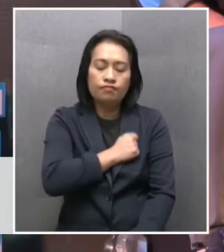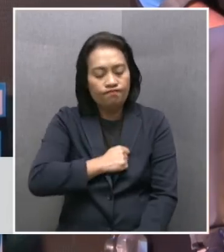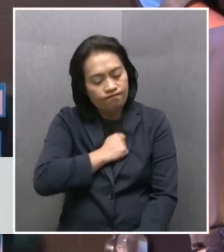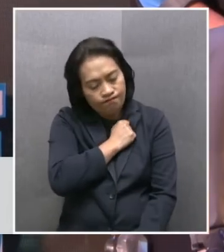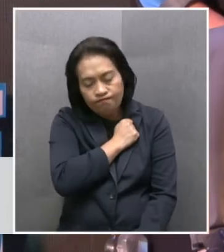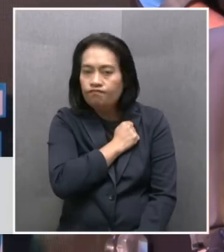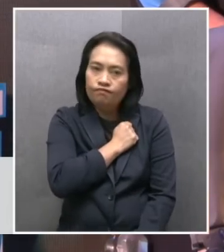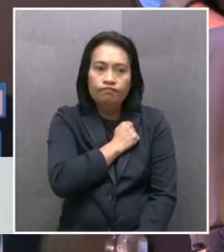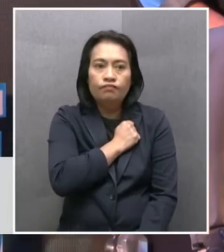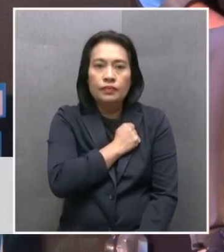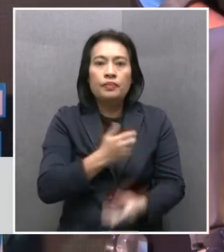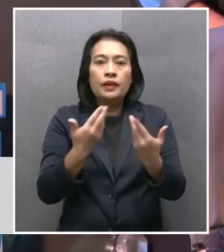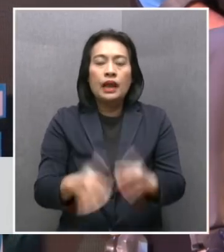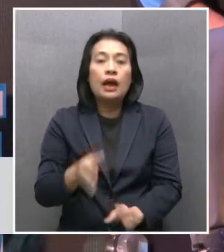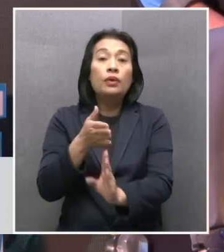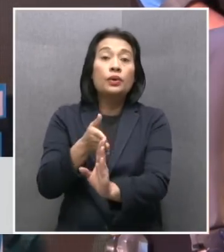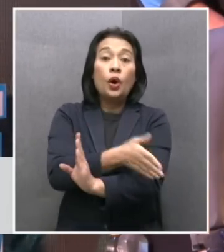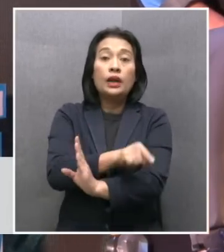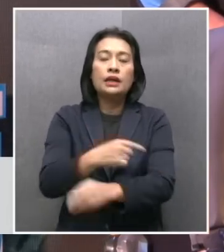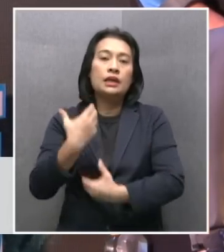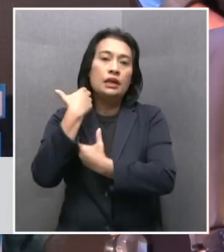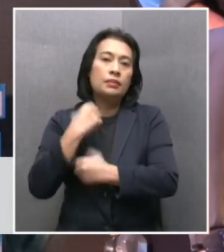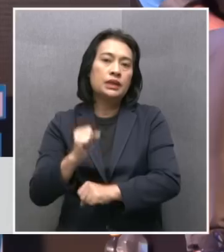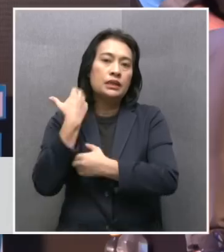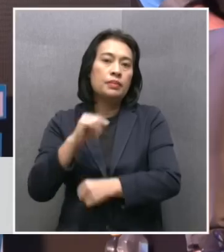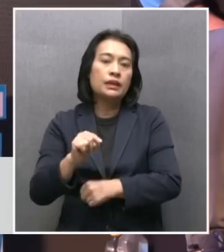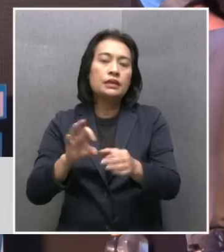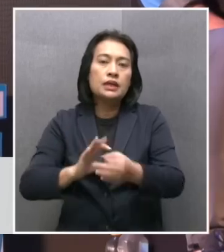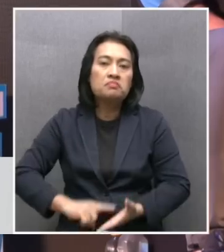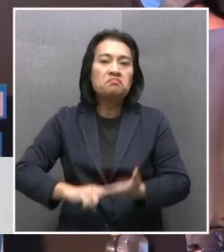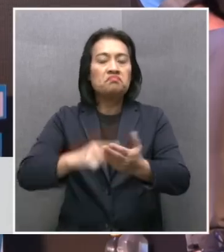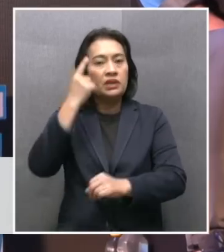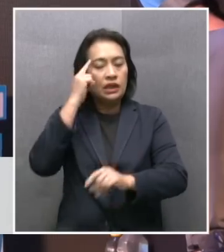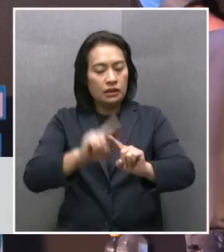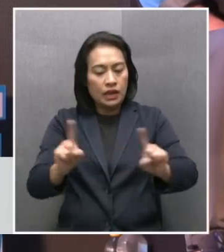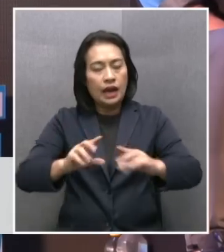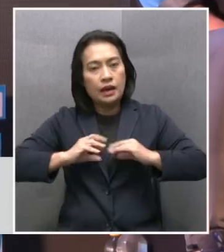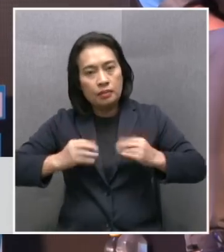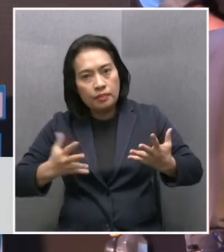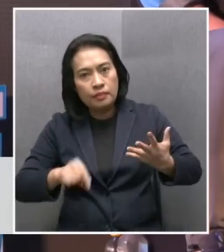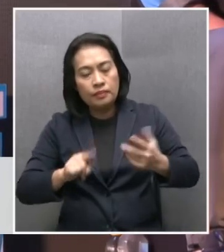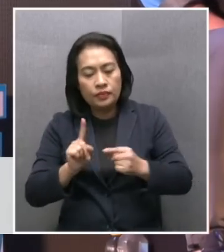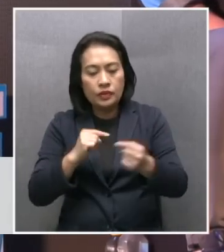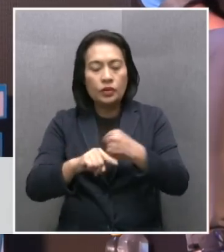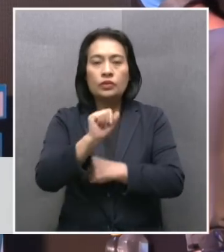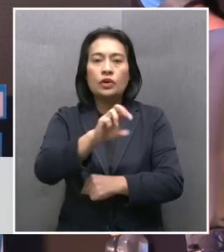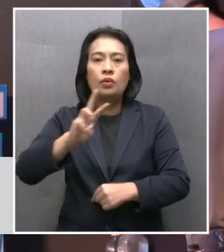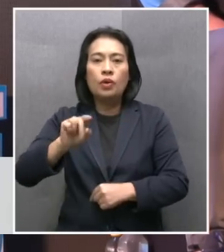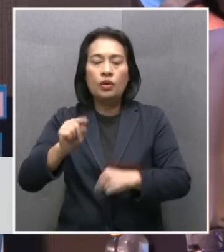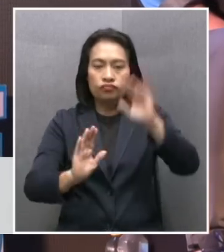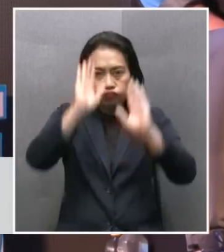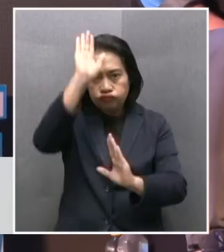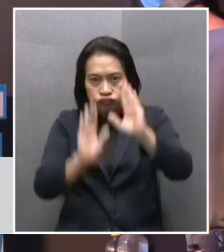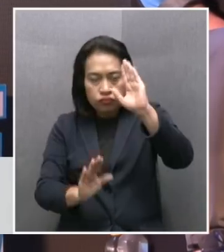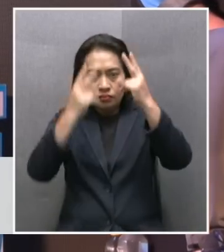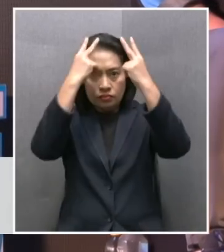ค่ะใช่อนะครับแล้วก็ขณะเดียวกันก่อนหน้านี้ประชาธิปัตย์ก็เคยแสดงจุดยืนว่าไม่เห็นด้วยนะครับกับการที่มีสวมาโหวตเลือกนายก